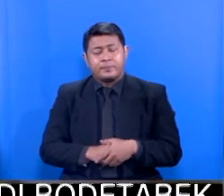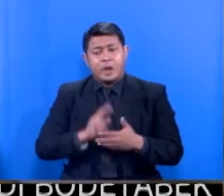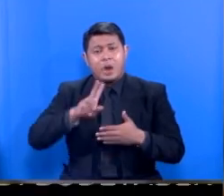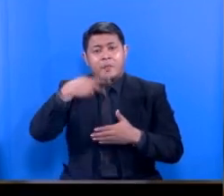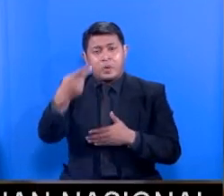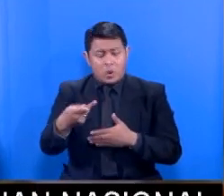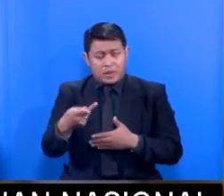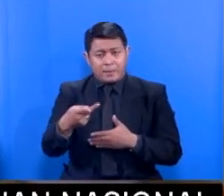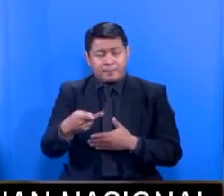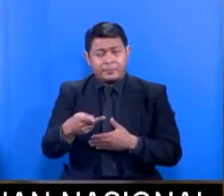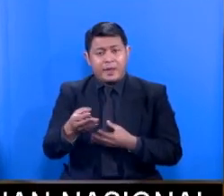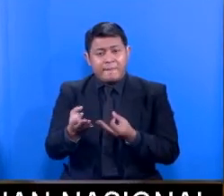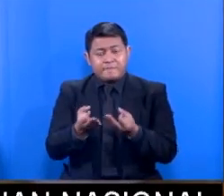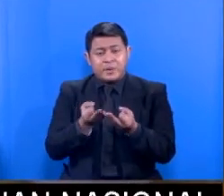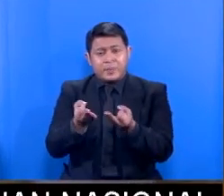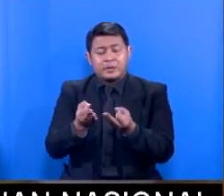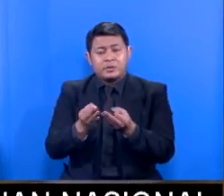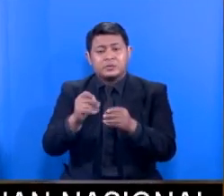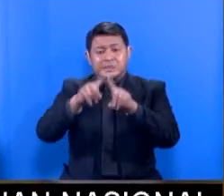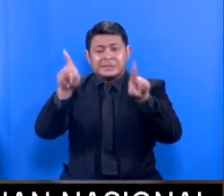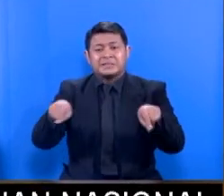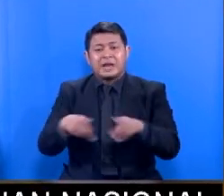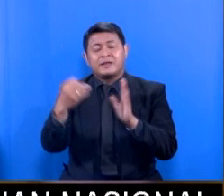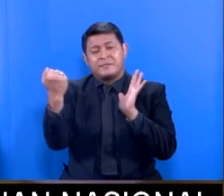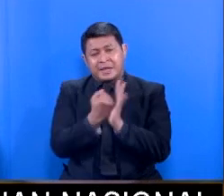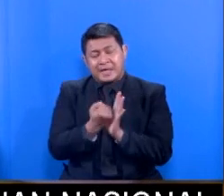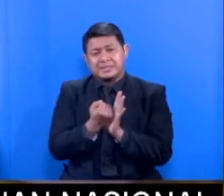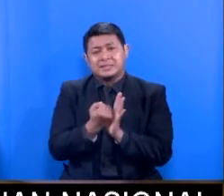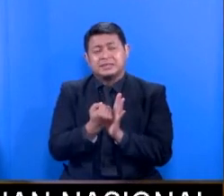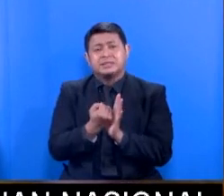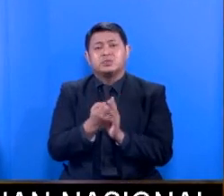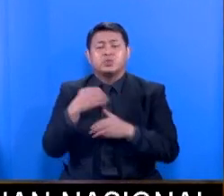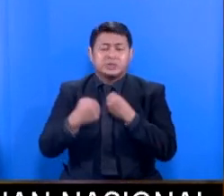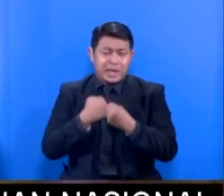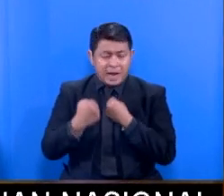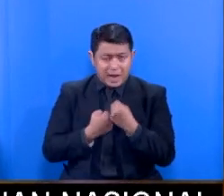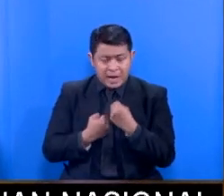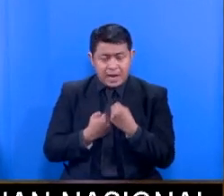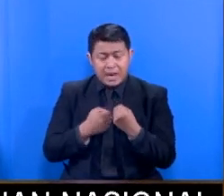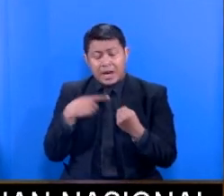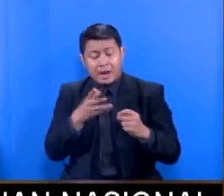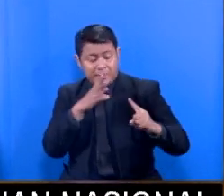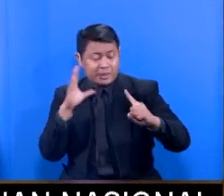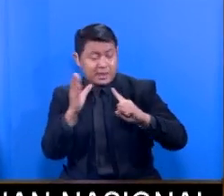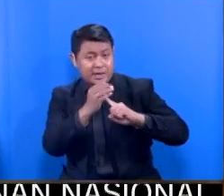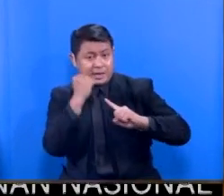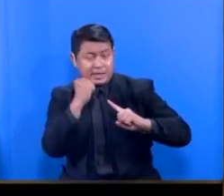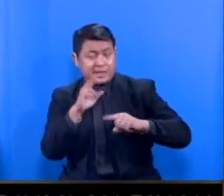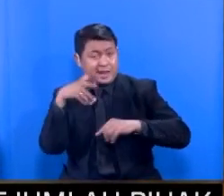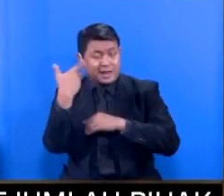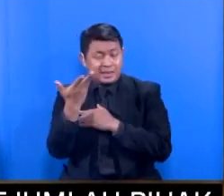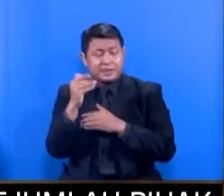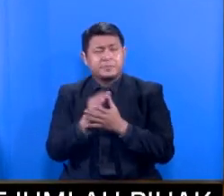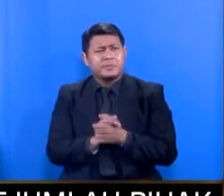program fasilitasi sertifikasi TKDN itu sendiri. Jadi kami mentargetkan nanti